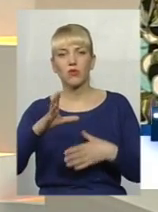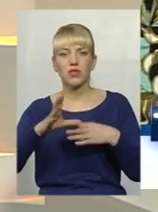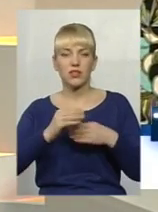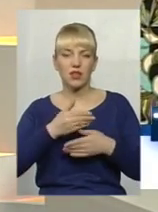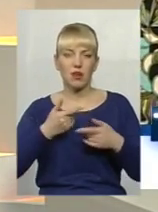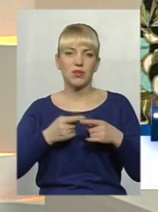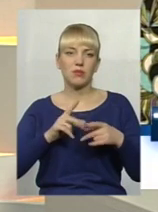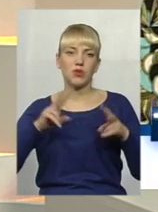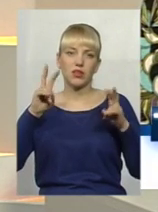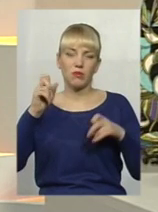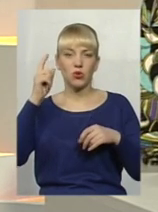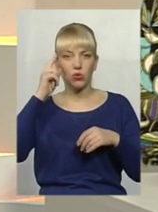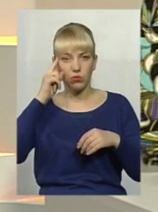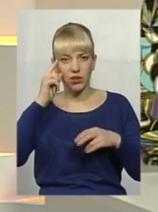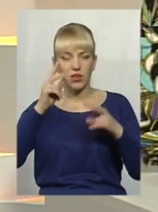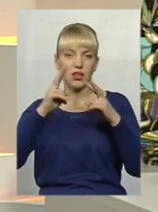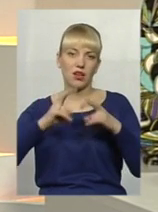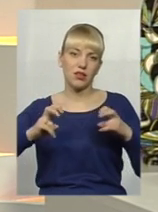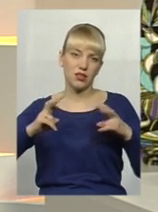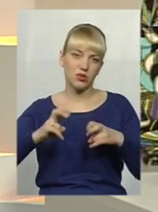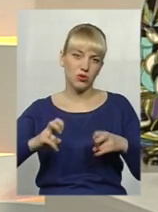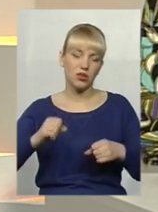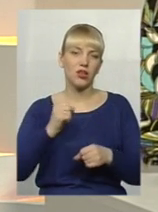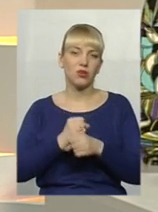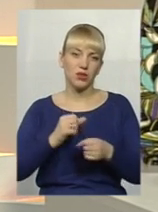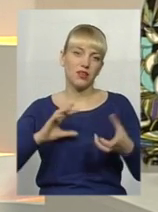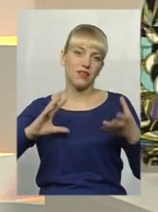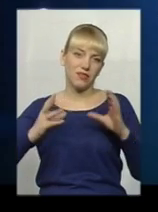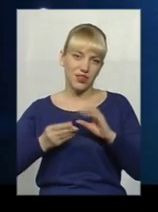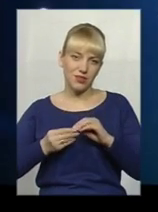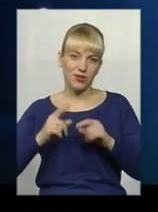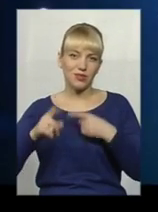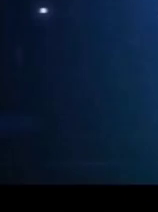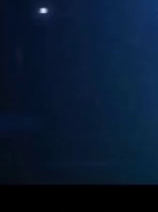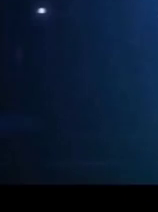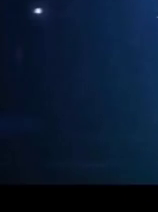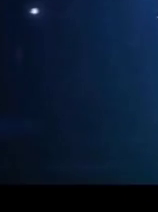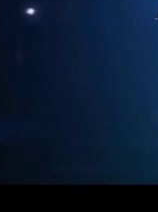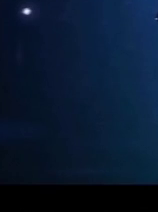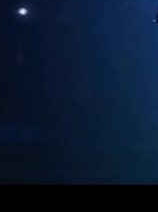тема «Думайте, аналізуйте, робіть висновки». Побачимось!